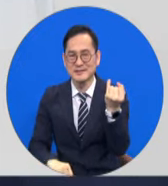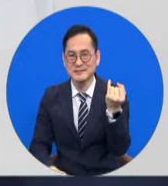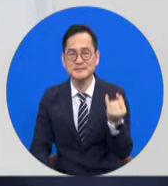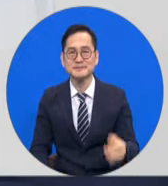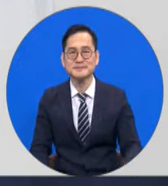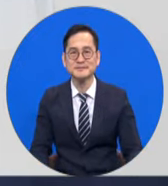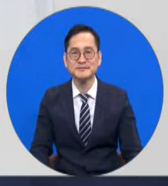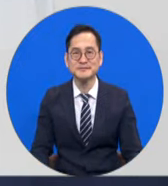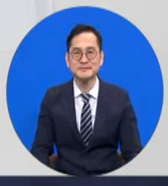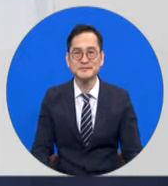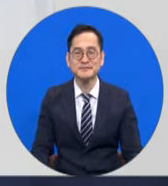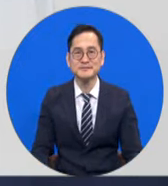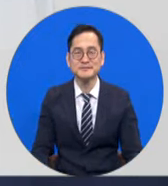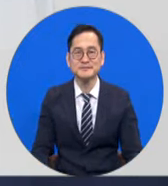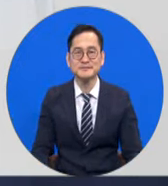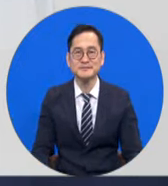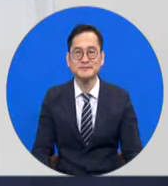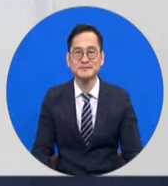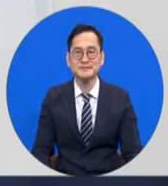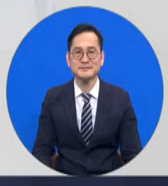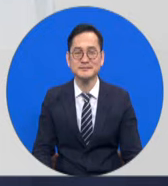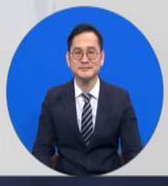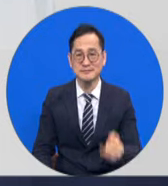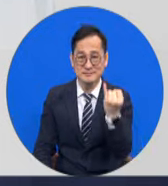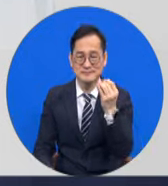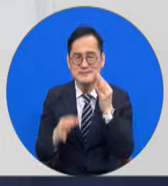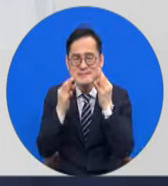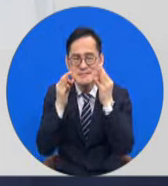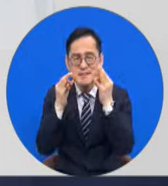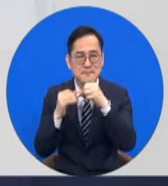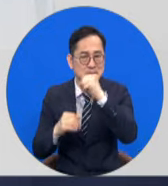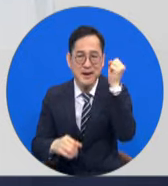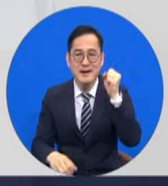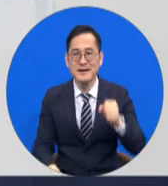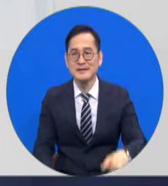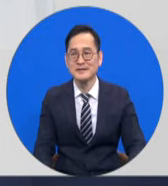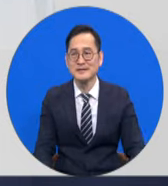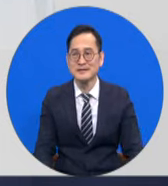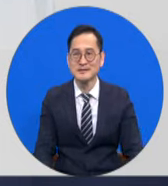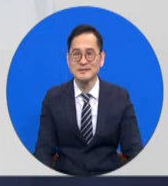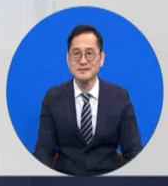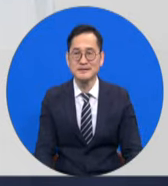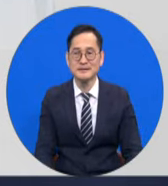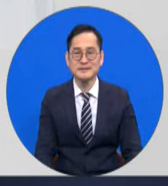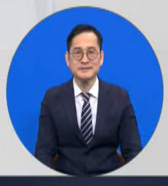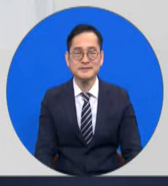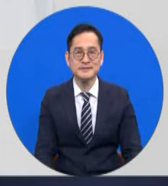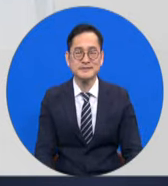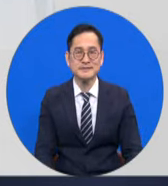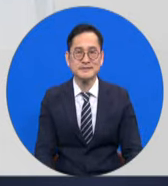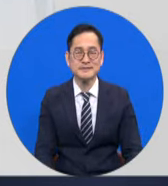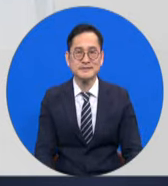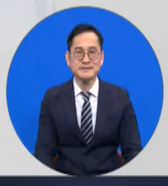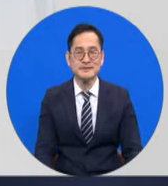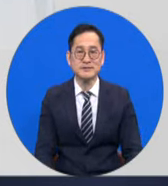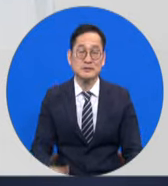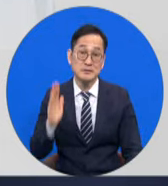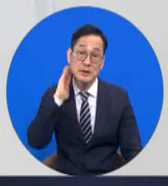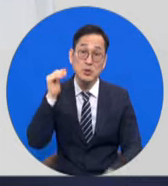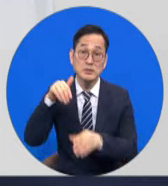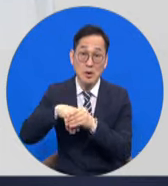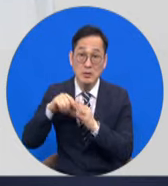박빙의 승부였고 간신히 고민정 후보가 당시에 이겼다는 거예요. 그런데 지난 대선